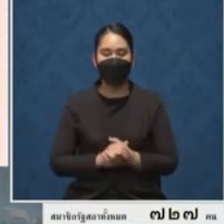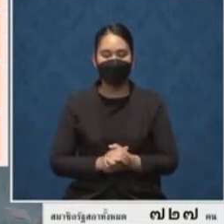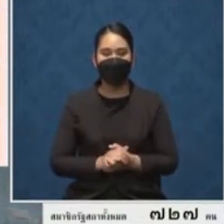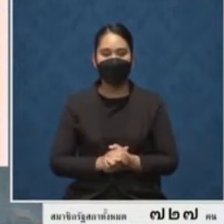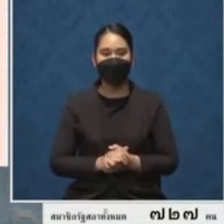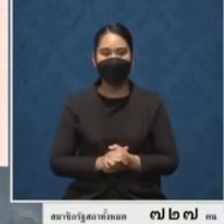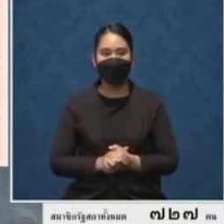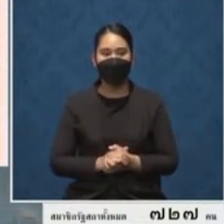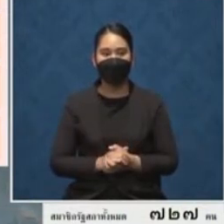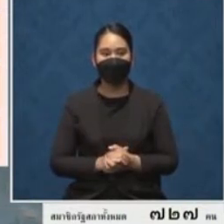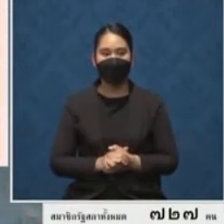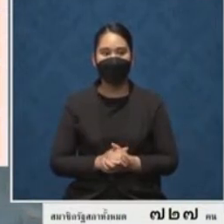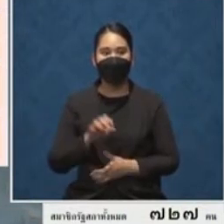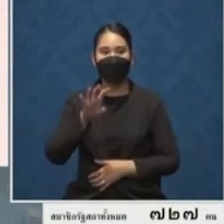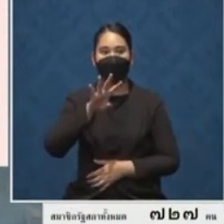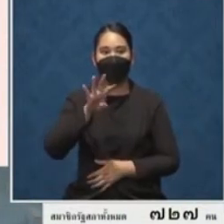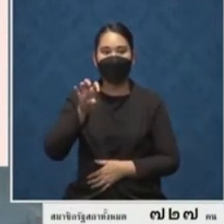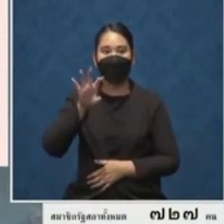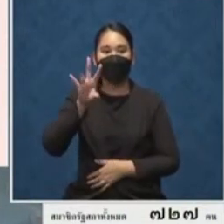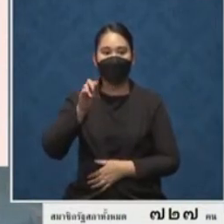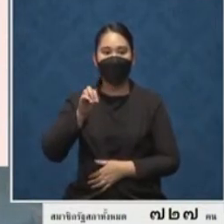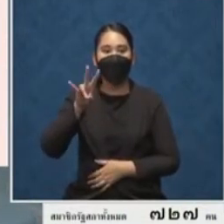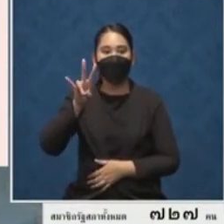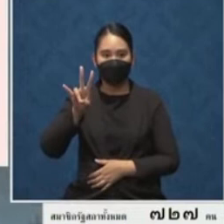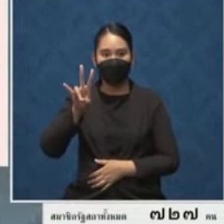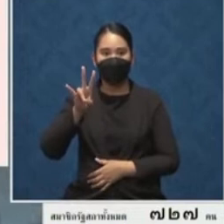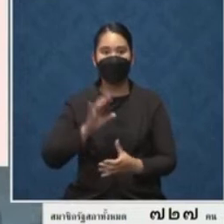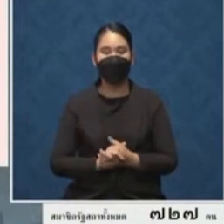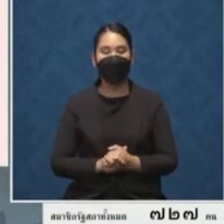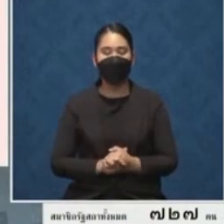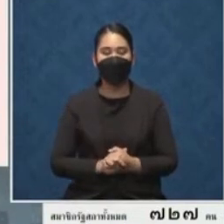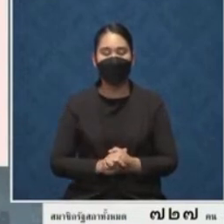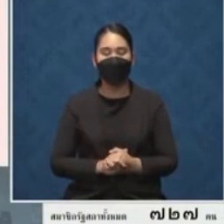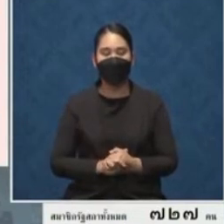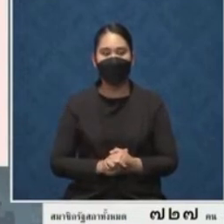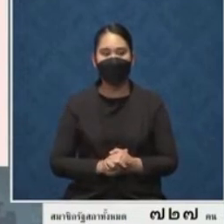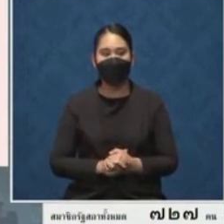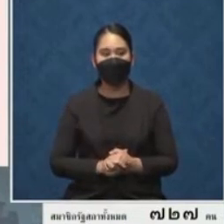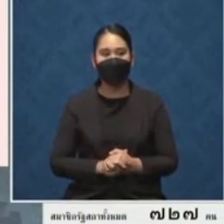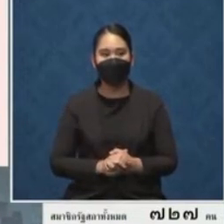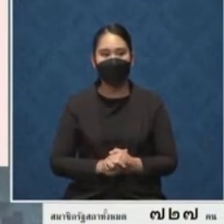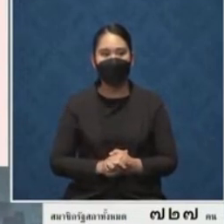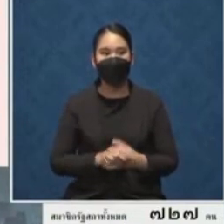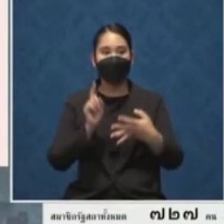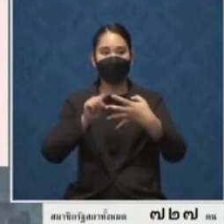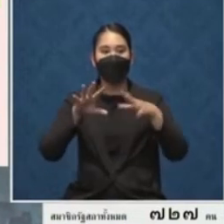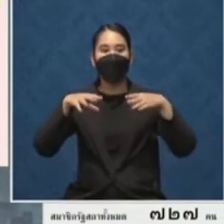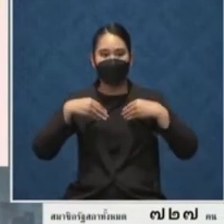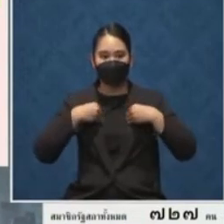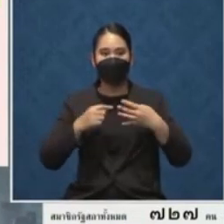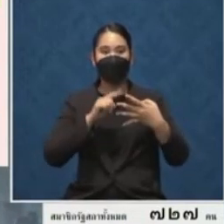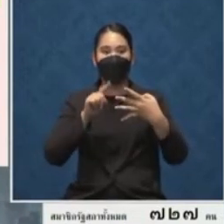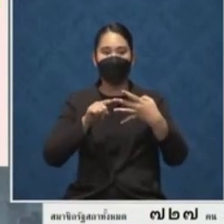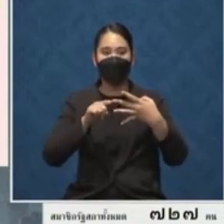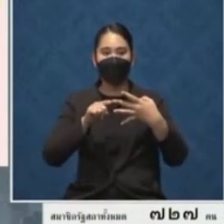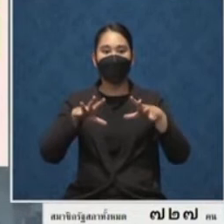477นายวิรัตวรสศิรินทร ์1รับหลักการ2รับหลักการ3